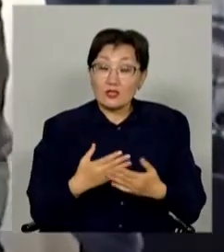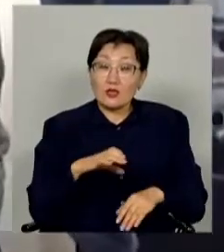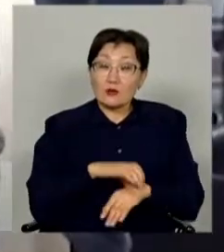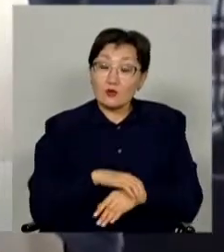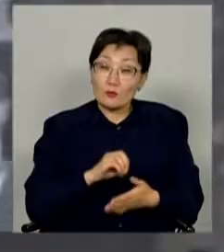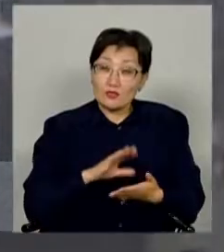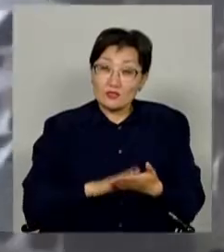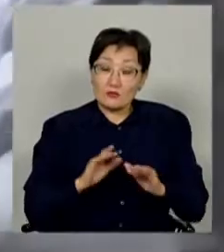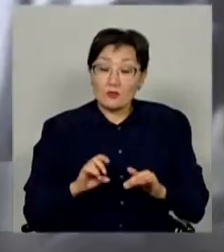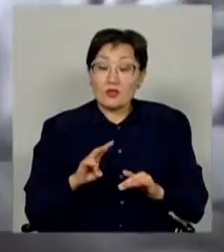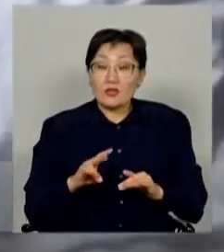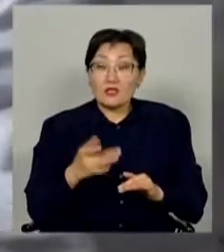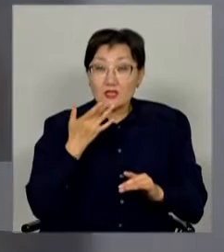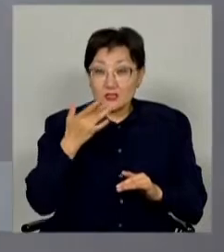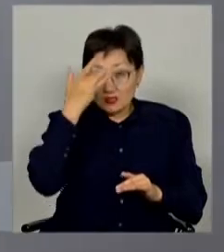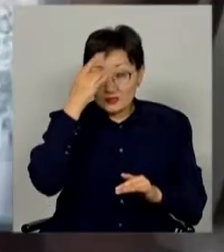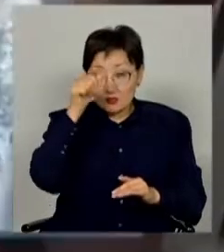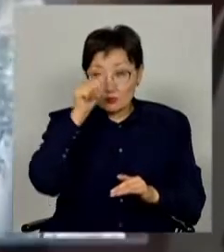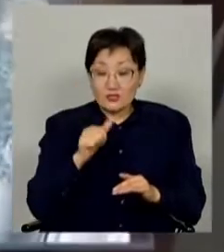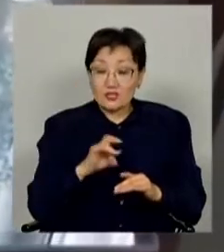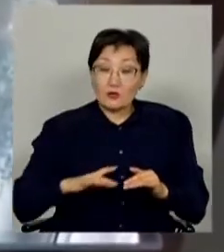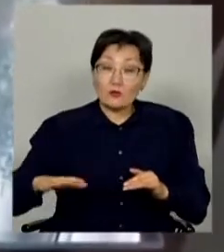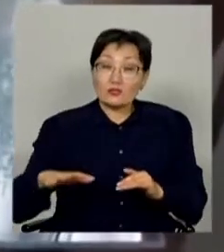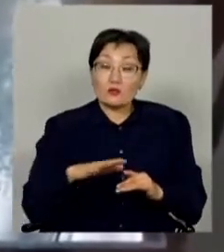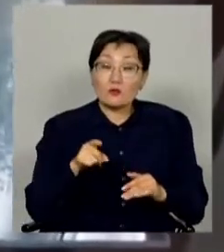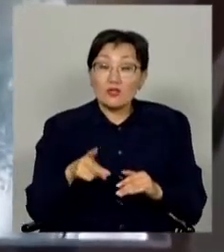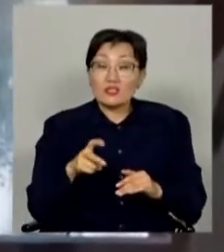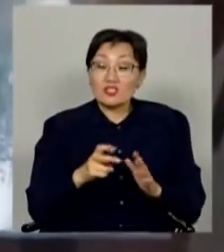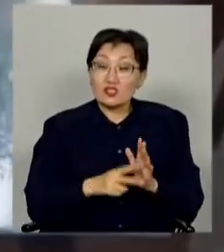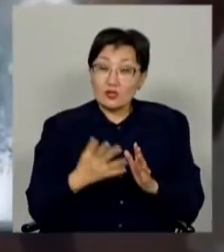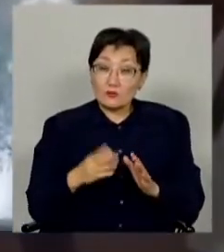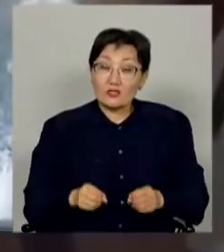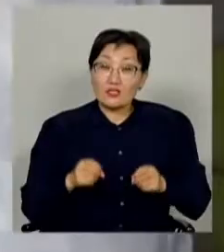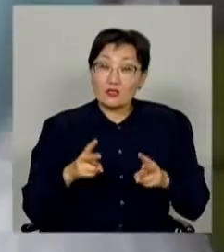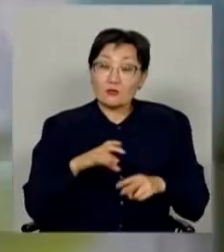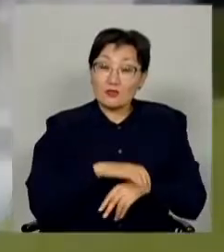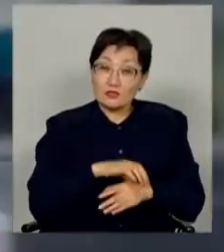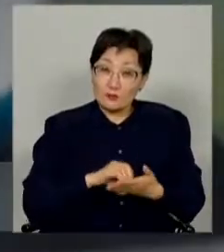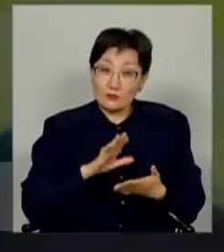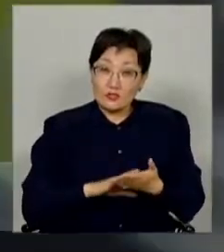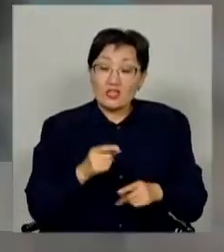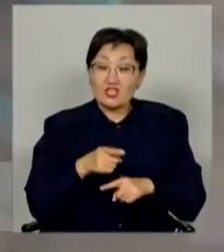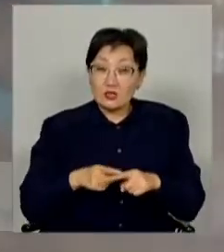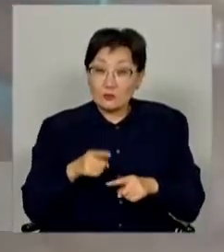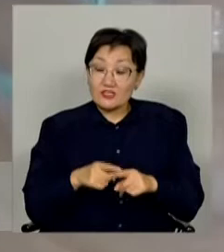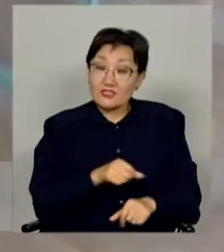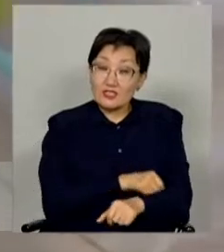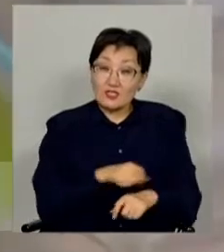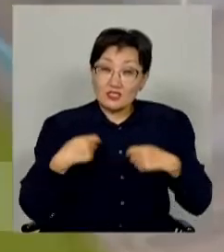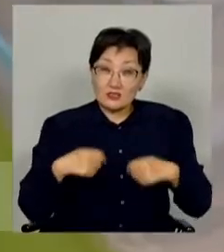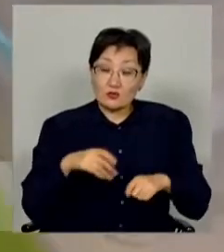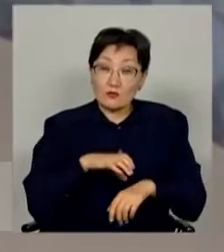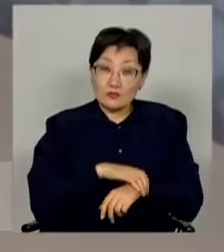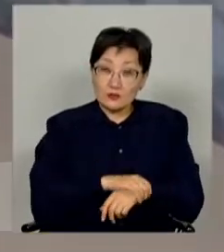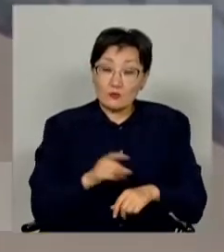анықталыпты. Тек маусым мен қазан аралығында республика бойынша 1275 қылмыс тіркелген. Оның тең жарымы есірткі сату